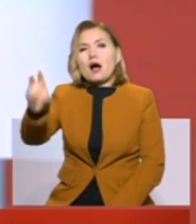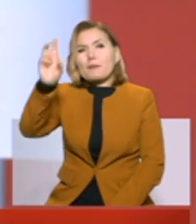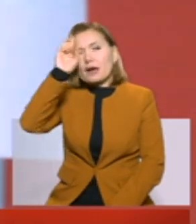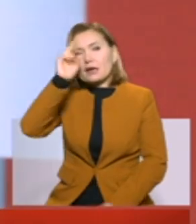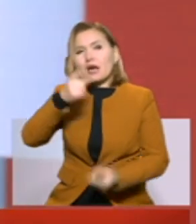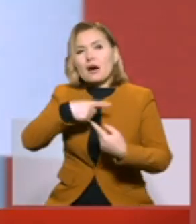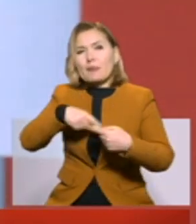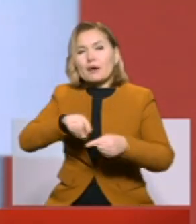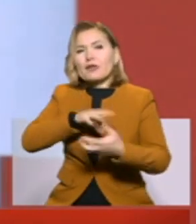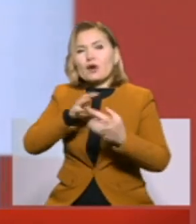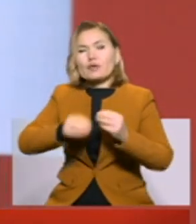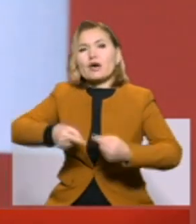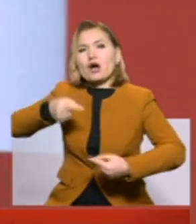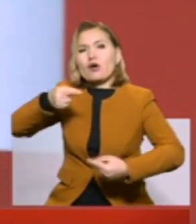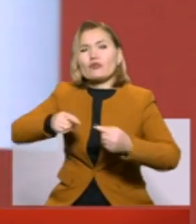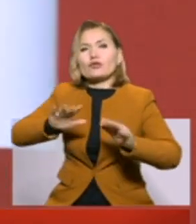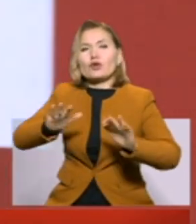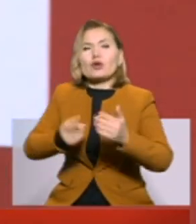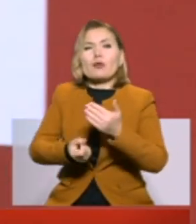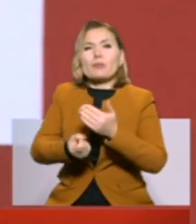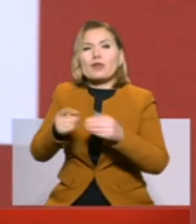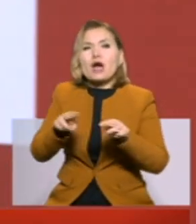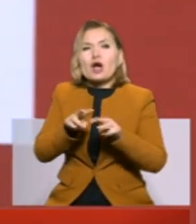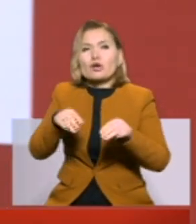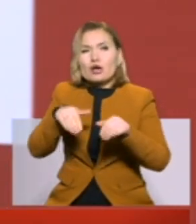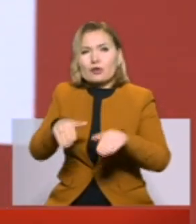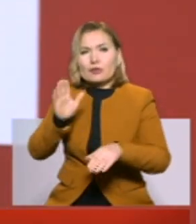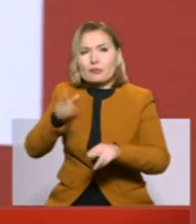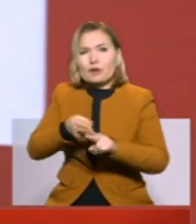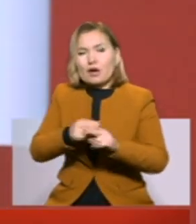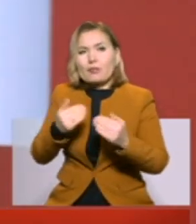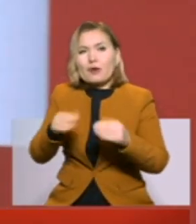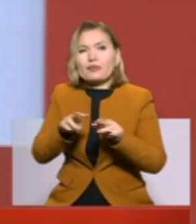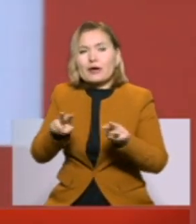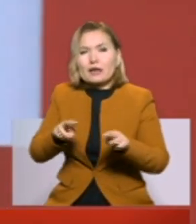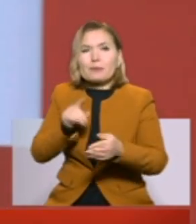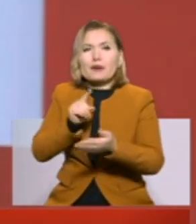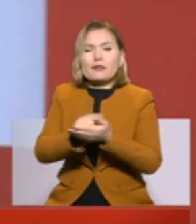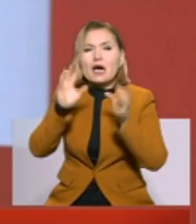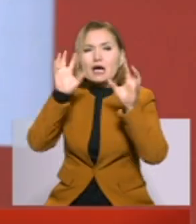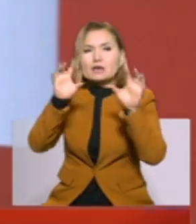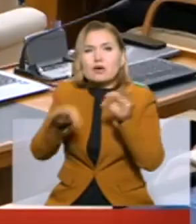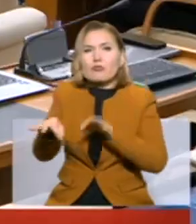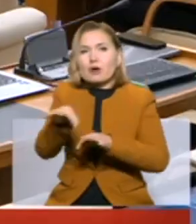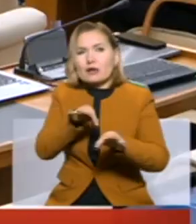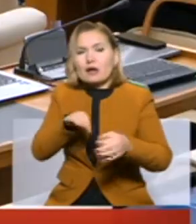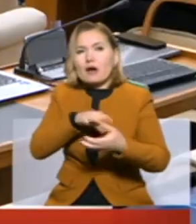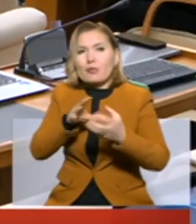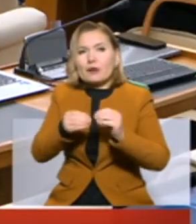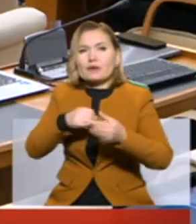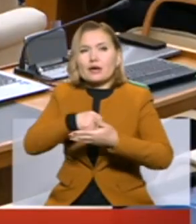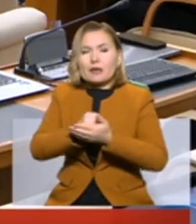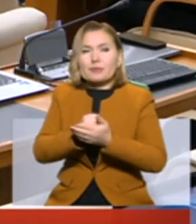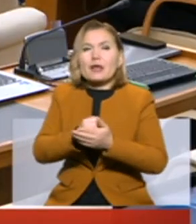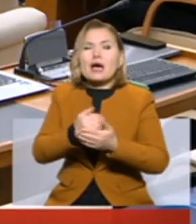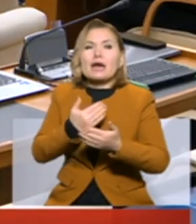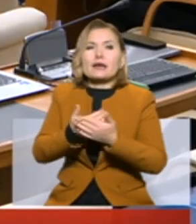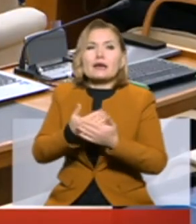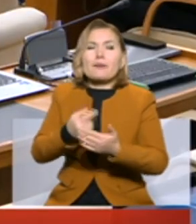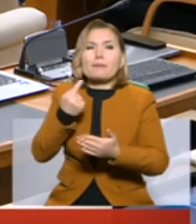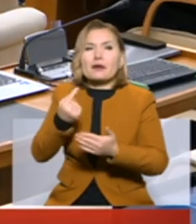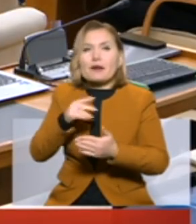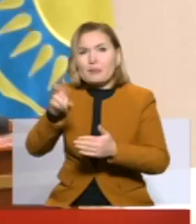Мемлекеттік органдар арасында дау туындаса, оны үкімет шешетін болды. Бүгін мәжілісте тиісті заң жобасы бірінші оқылымда қаралды. Мәселен, егер